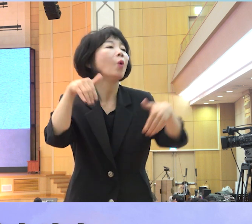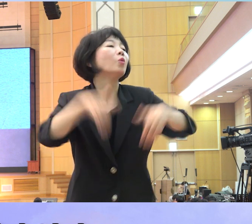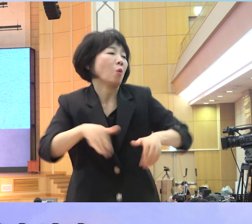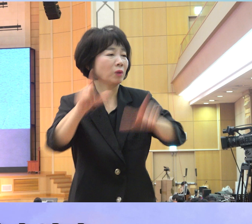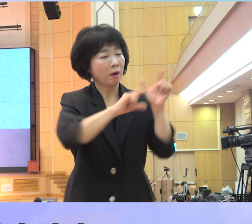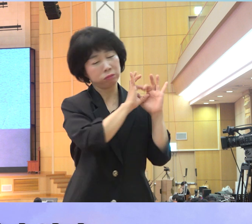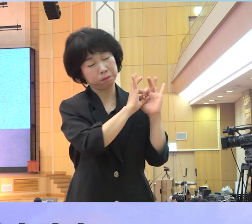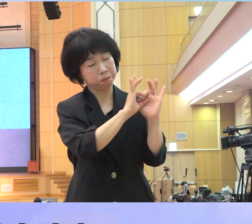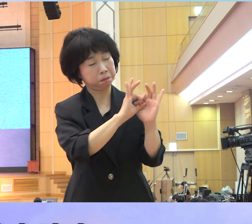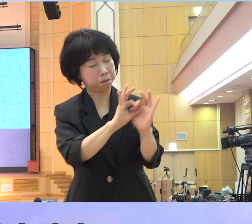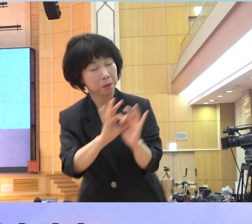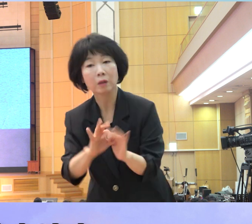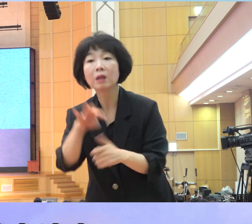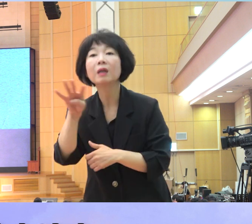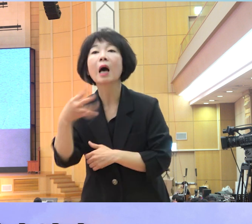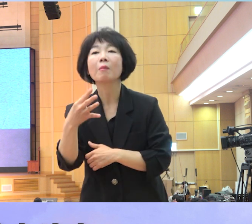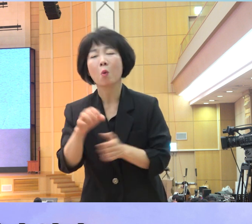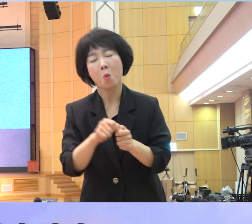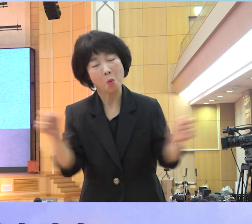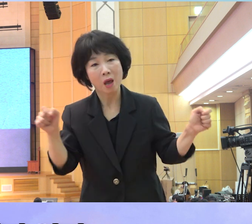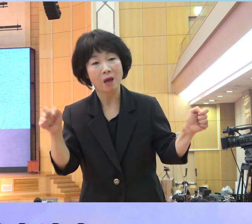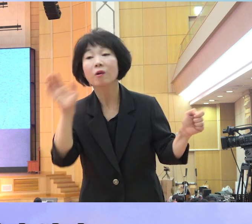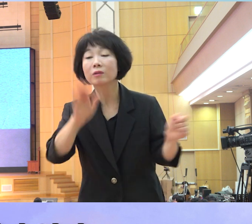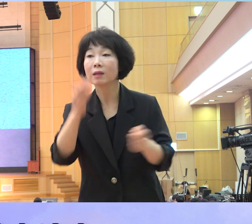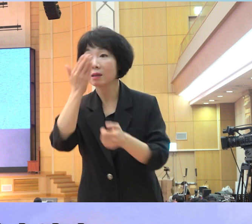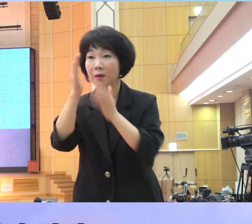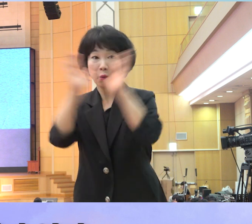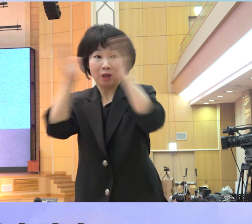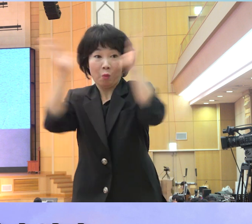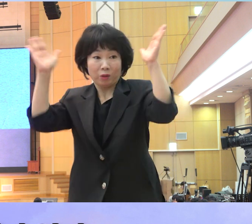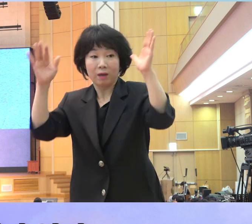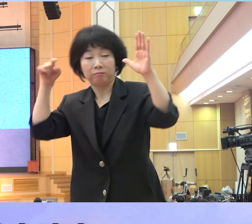그 인도자를 통하여서 가나안 땅으로,